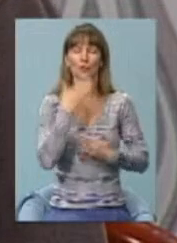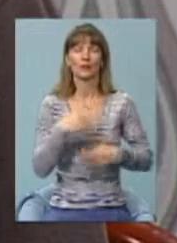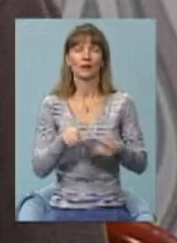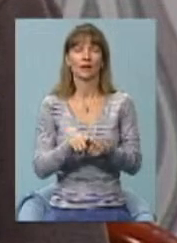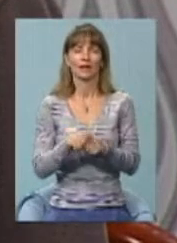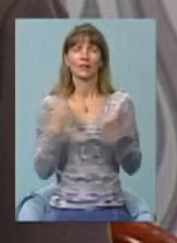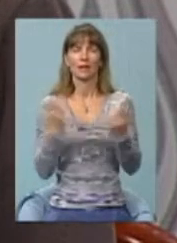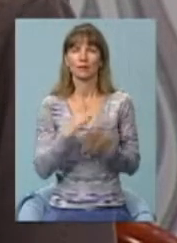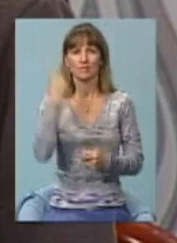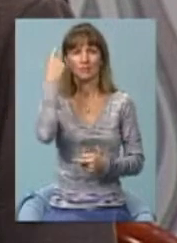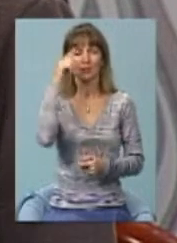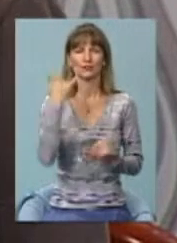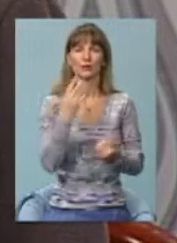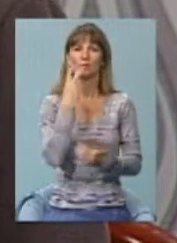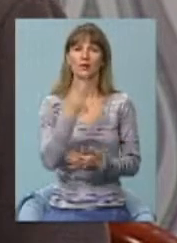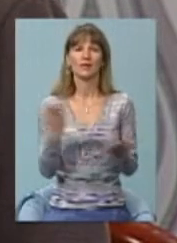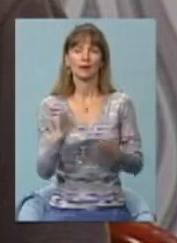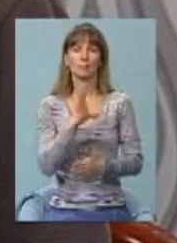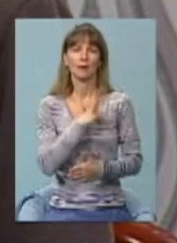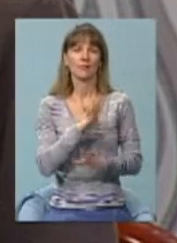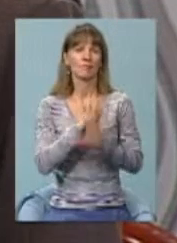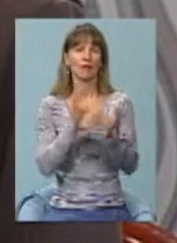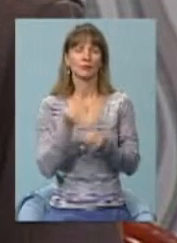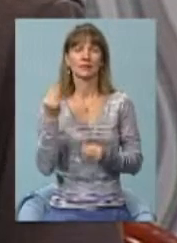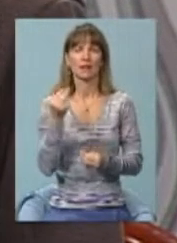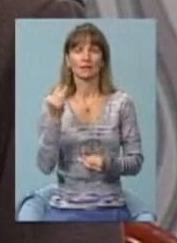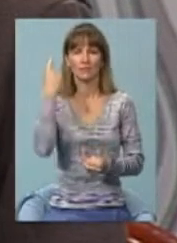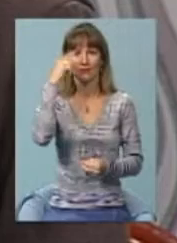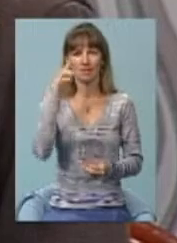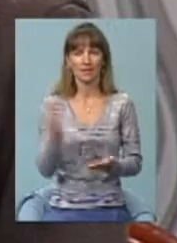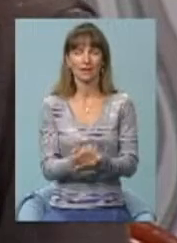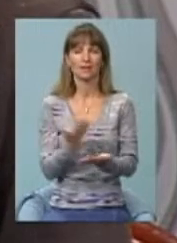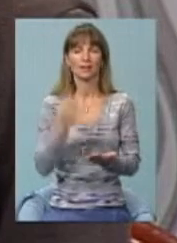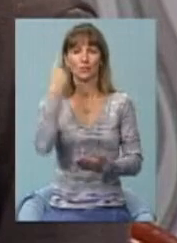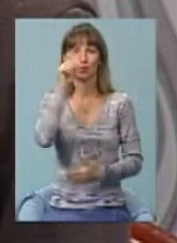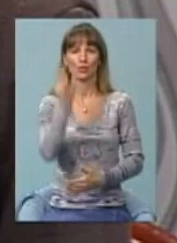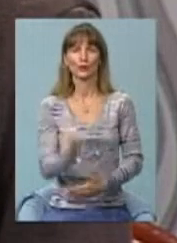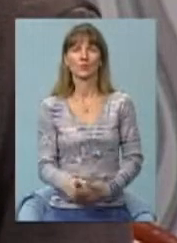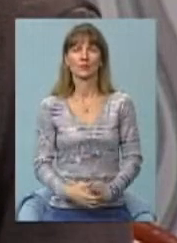незвичні винаходи. Тож, давайте зараз переглянемо, які бувають взагалі цікаві винаходи, які придумала людина.